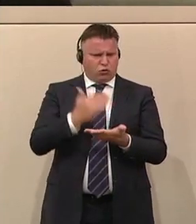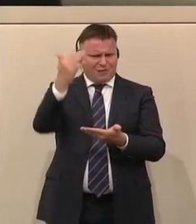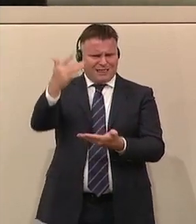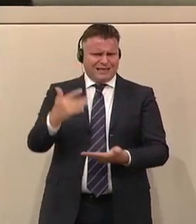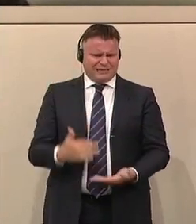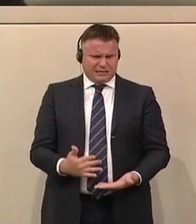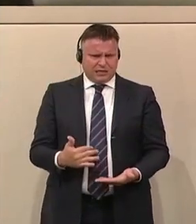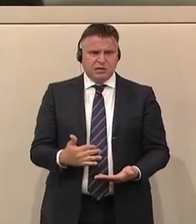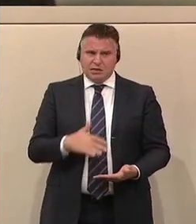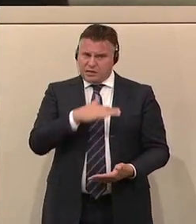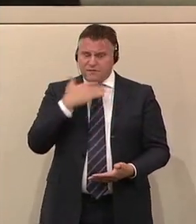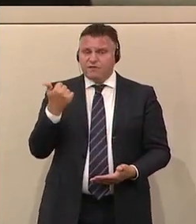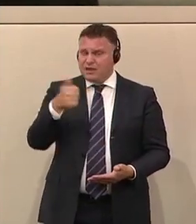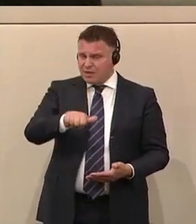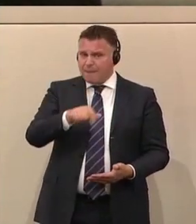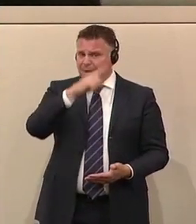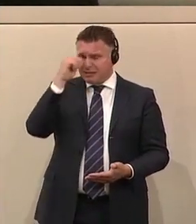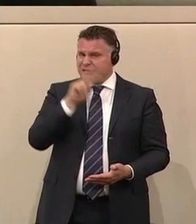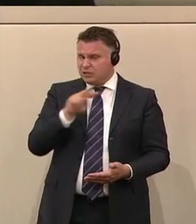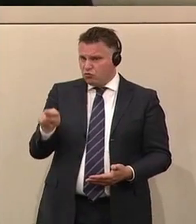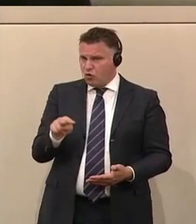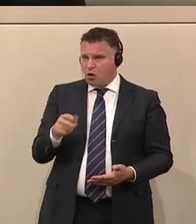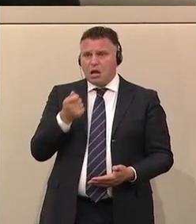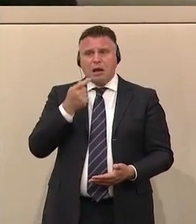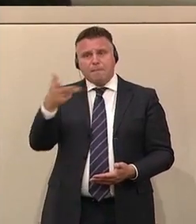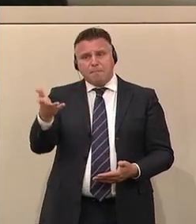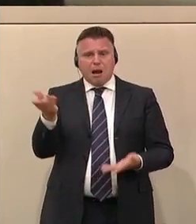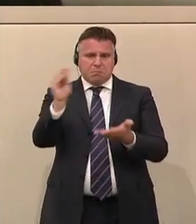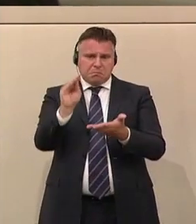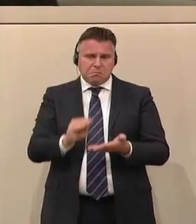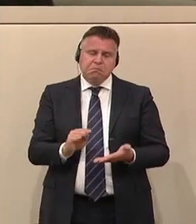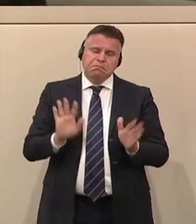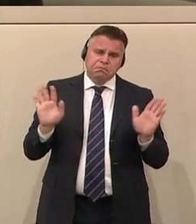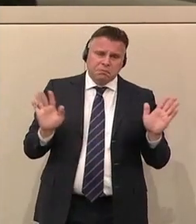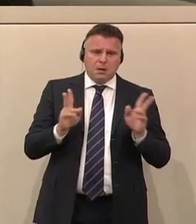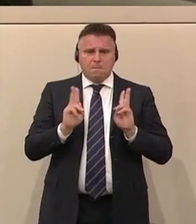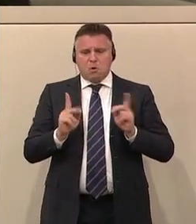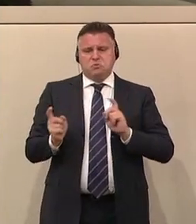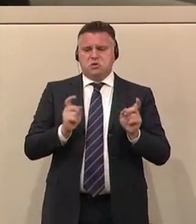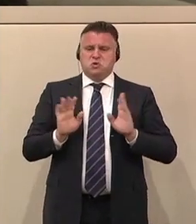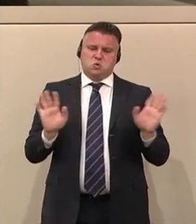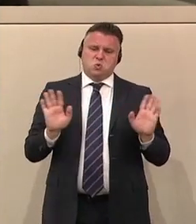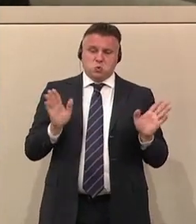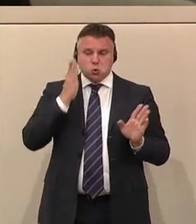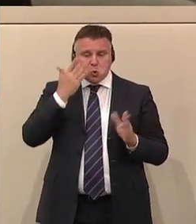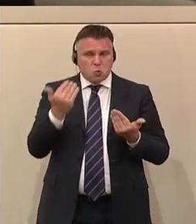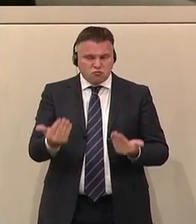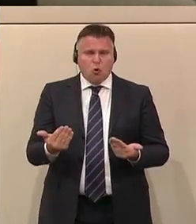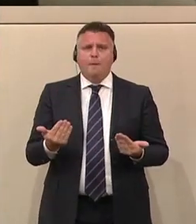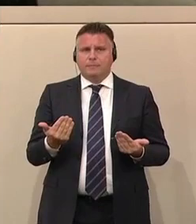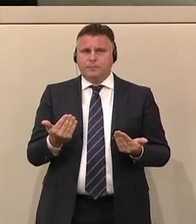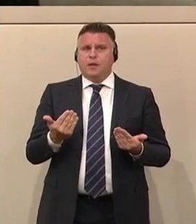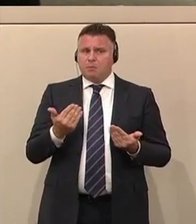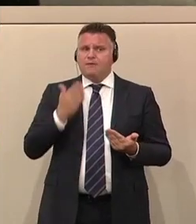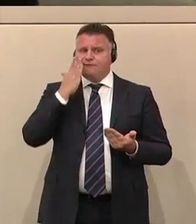aufgelistet. Da sind viele dabei, die sinnvoll sind. Da sind einige auch dabei, über die man diskutieren wird müssen. Aber es